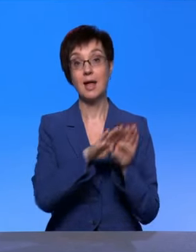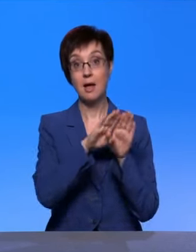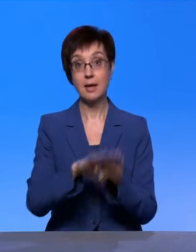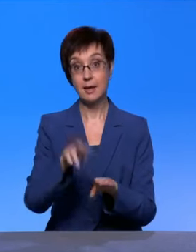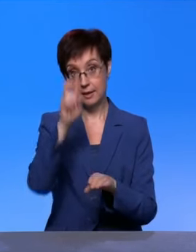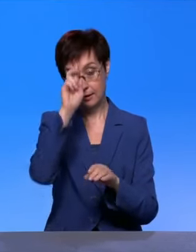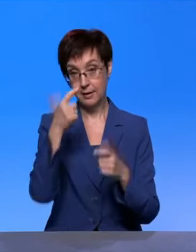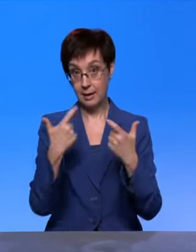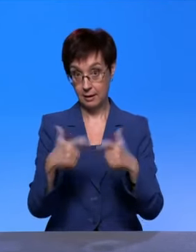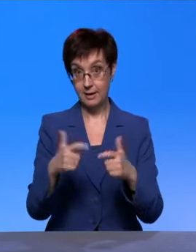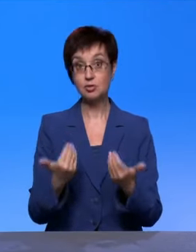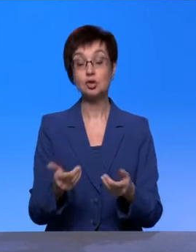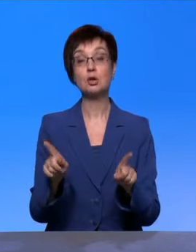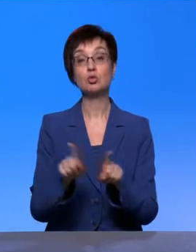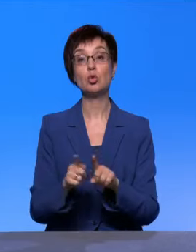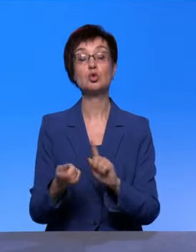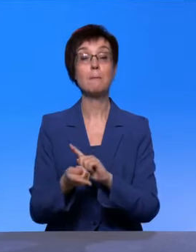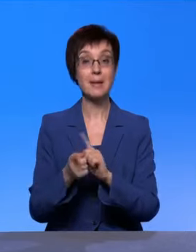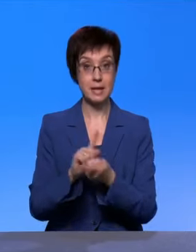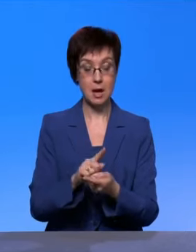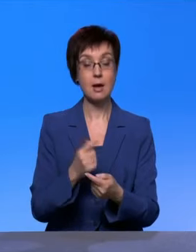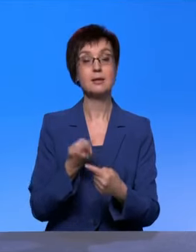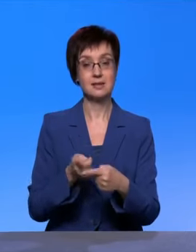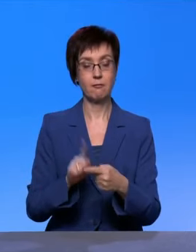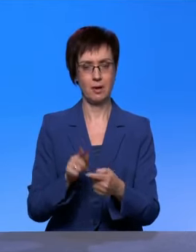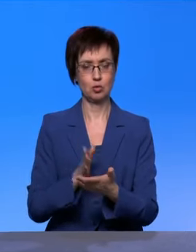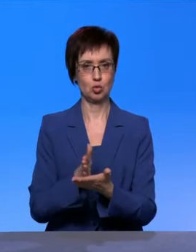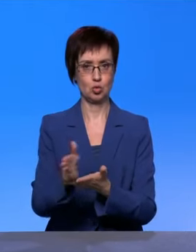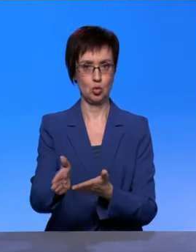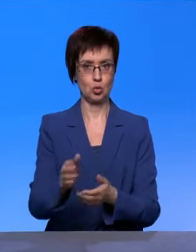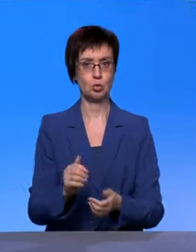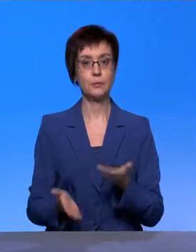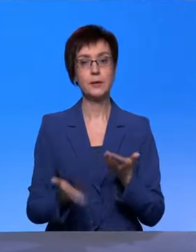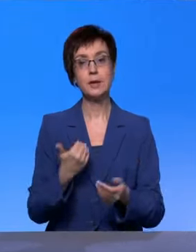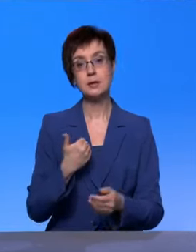сторону. Если мы посмотрим там на любой предмет, да,